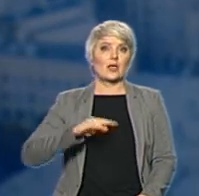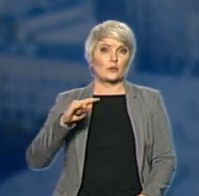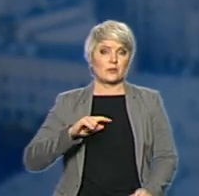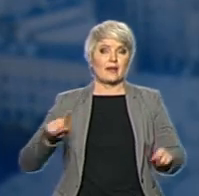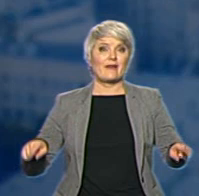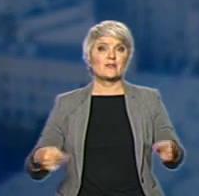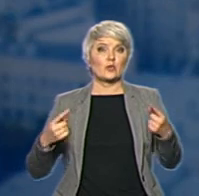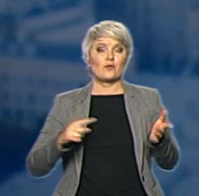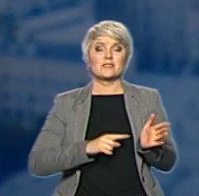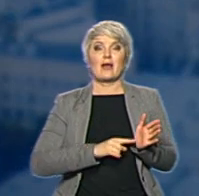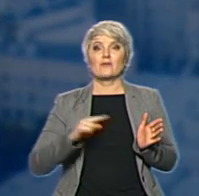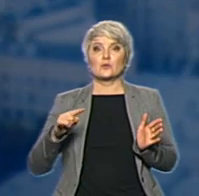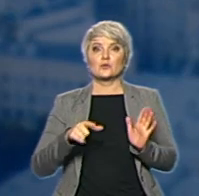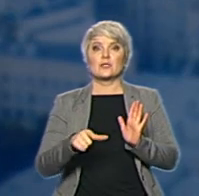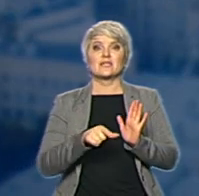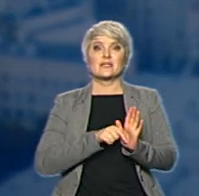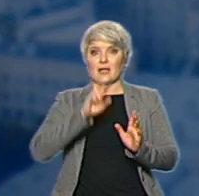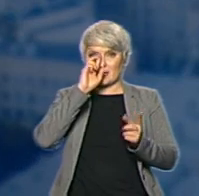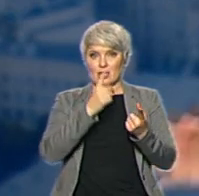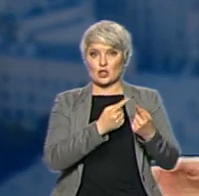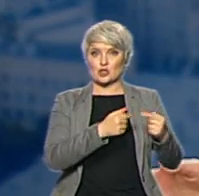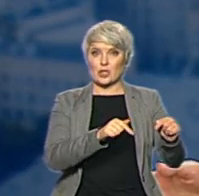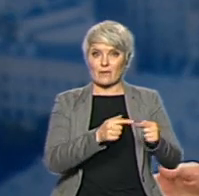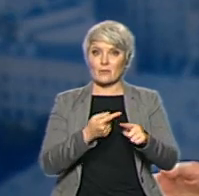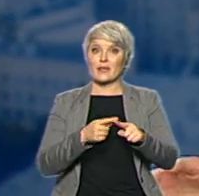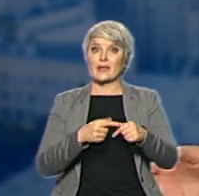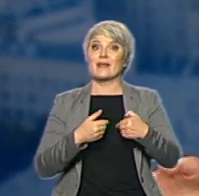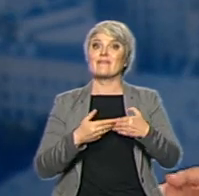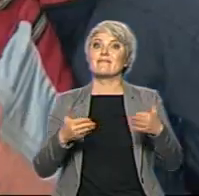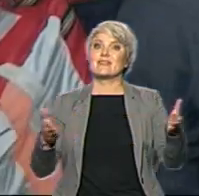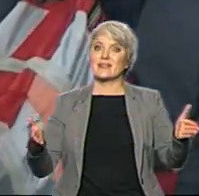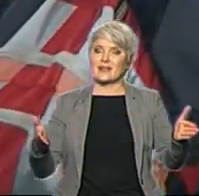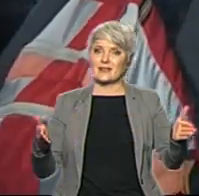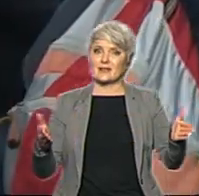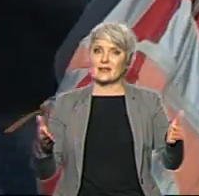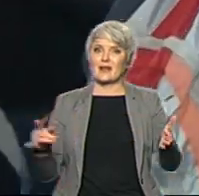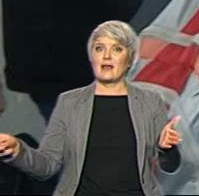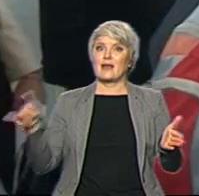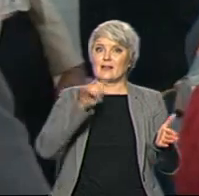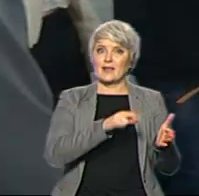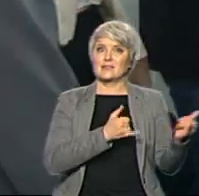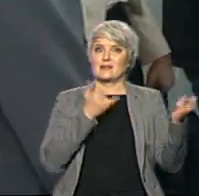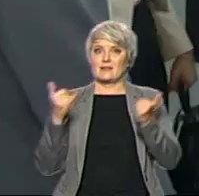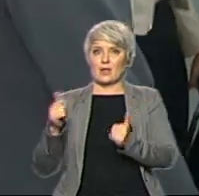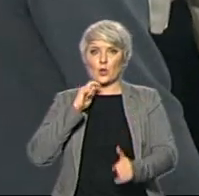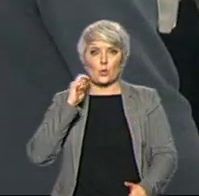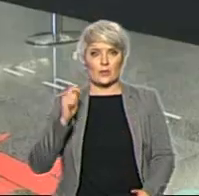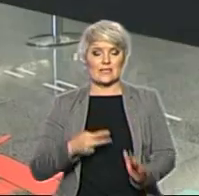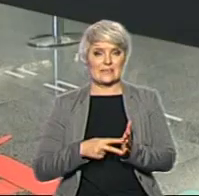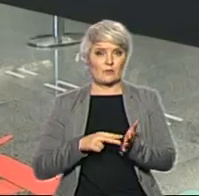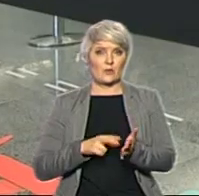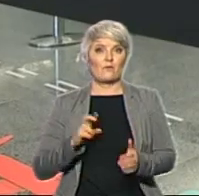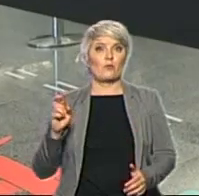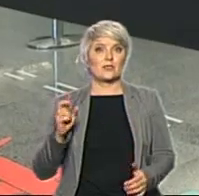які відкрили летовище для рейсів з України. Так, в Борисполі на сьогодні заплановані 4 регулярних пасажирських рейси